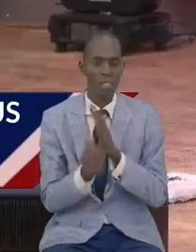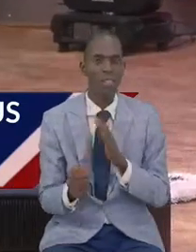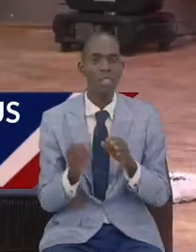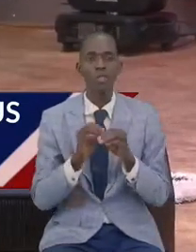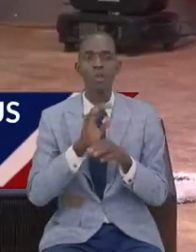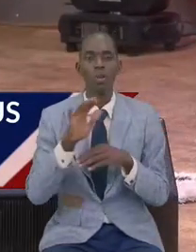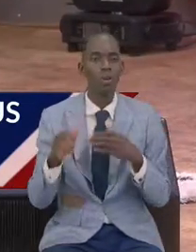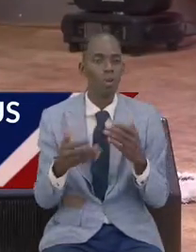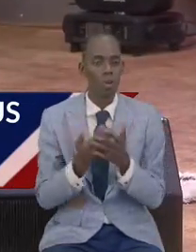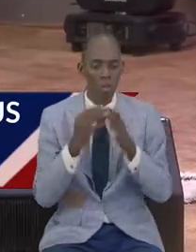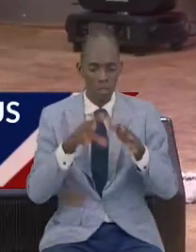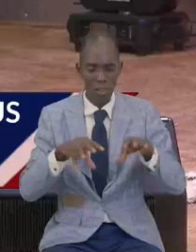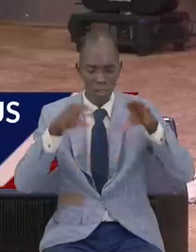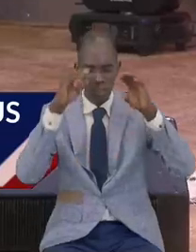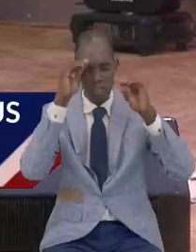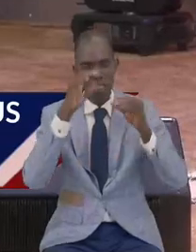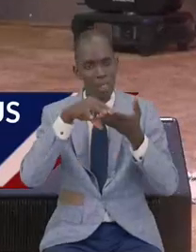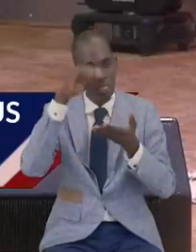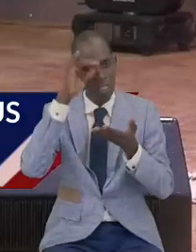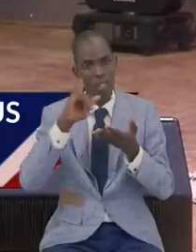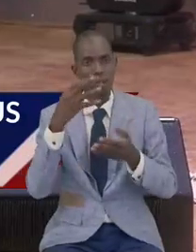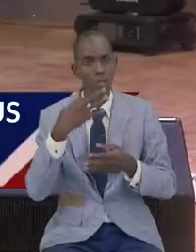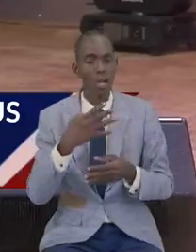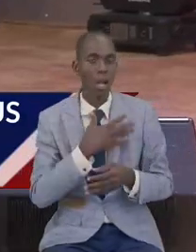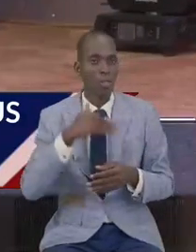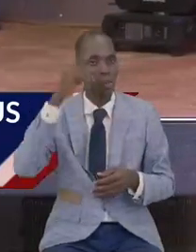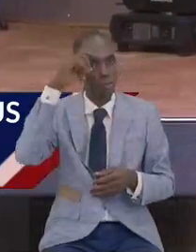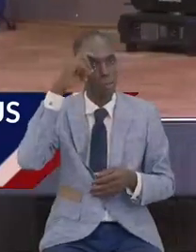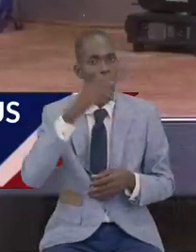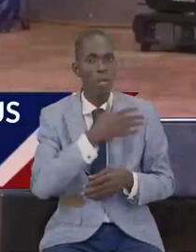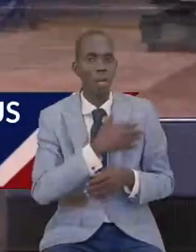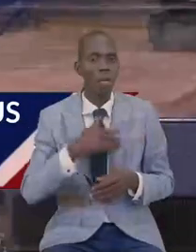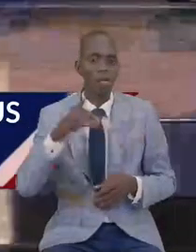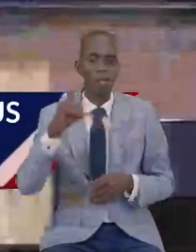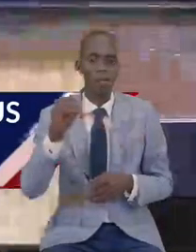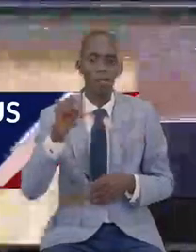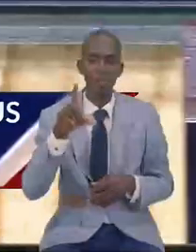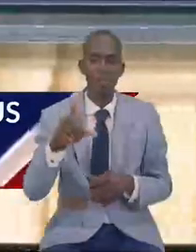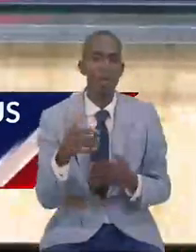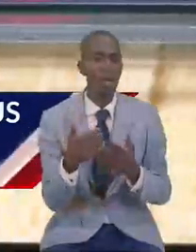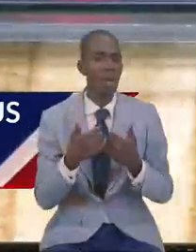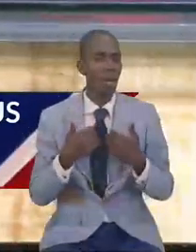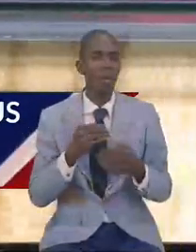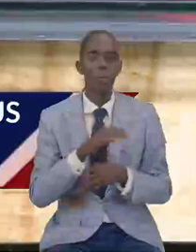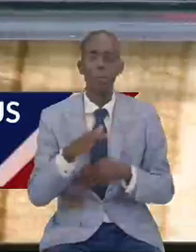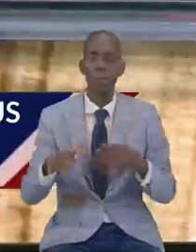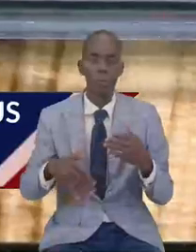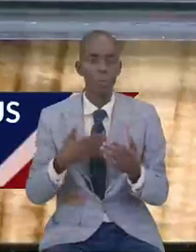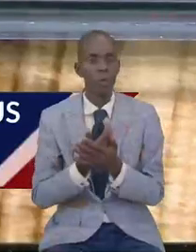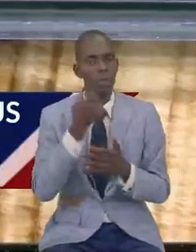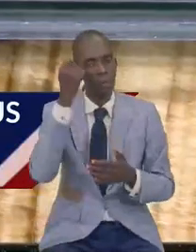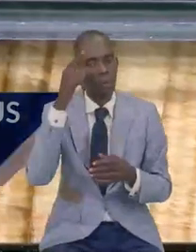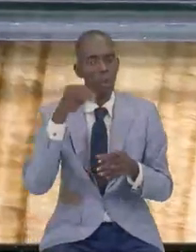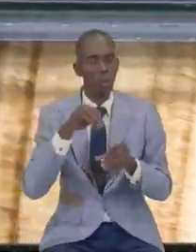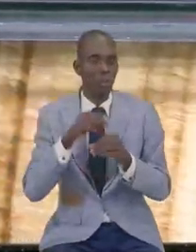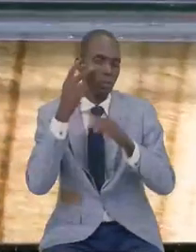de la science, de l'intelligence, dans toutes les lettres, et de la sagesse. Nous allons voir